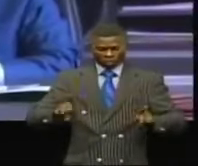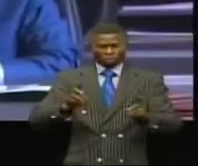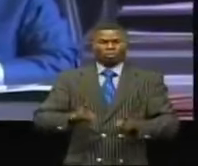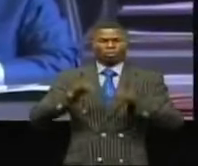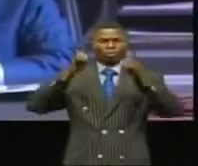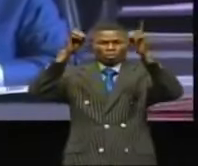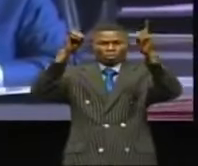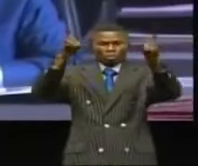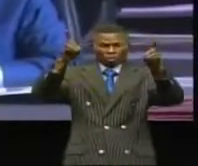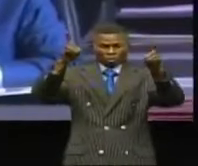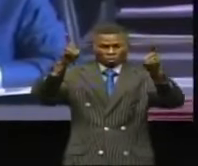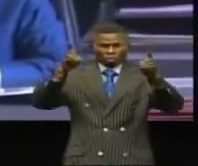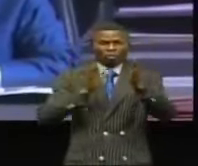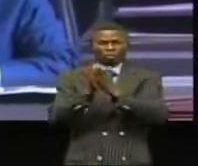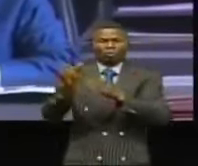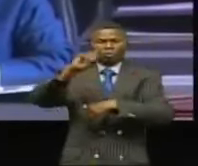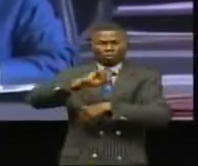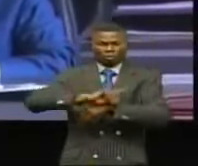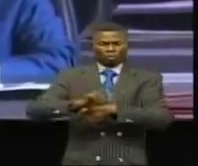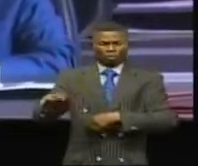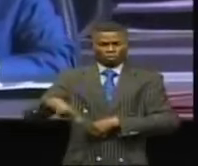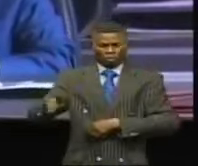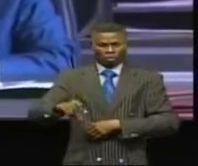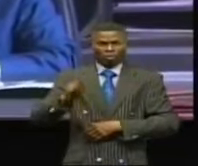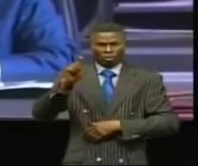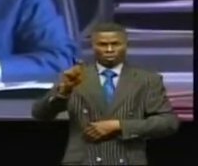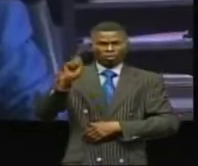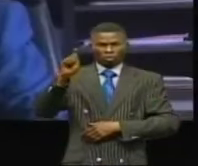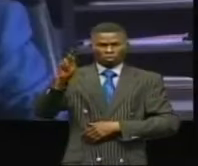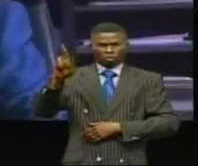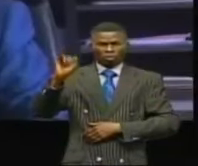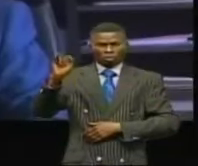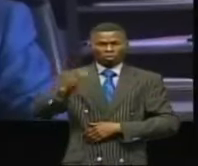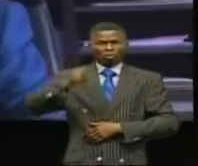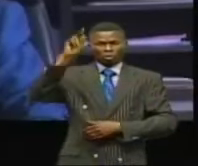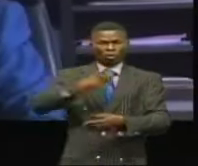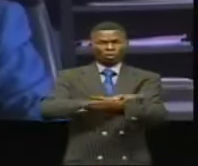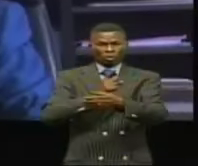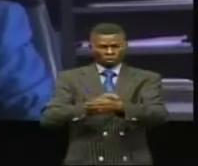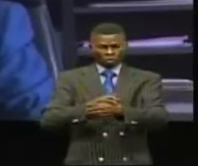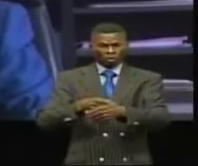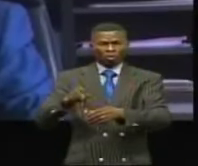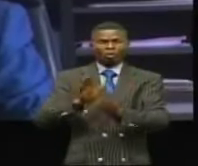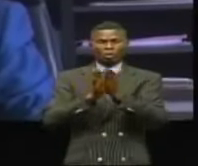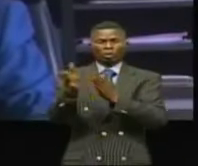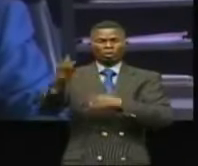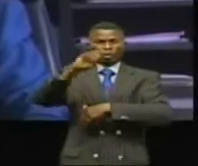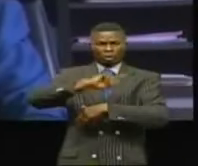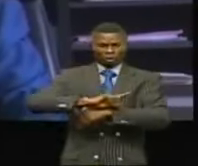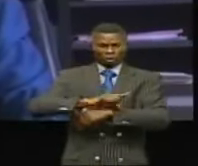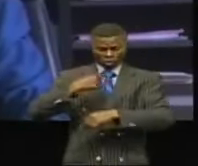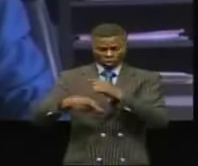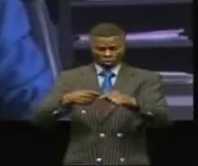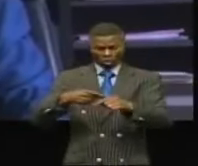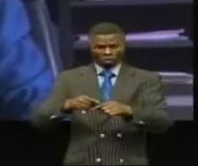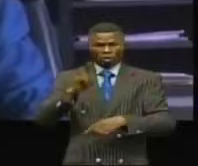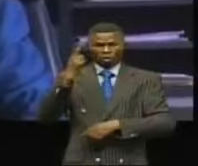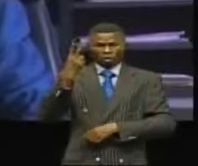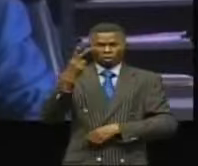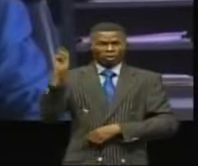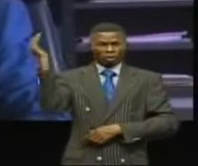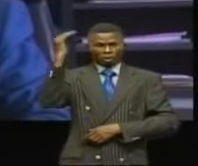de l'état de siège dans les provinces de l'Ituri et du Nord-Kivu pour une période de 15 jours prenant cours les 2 décembre